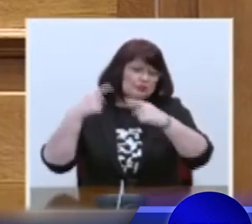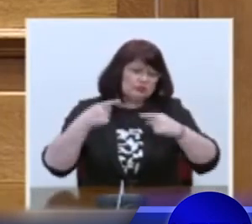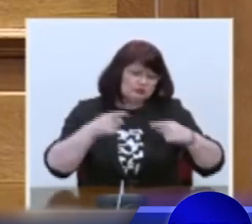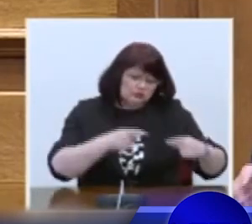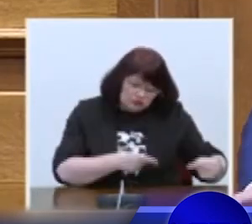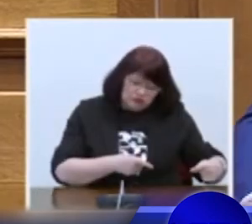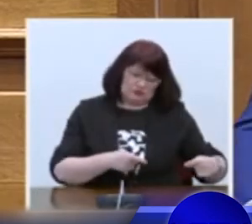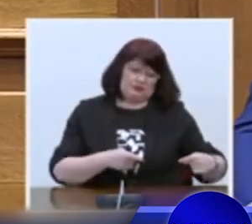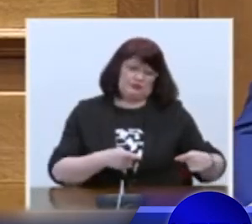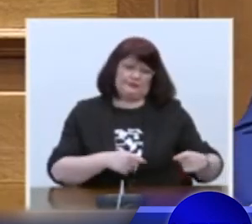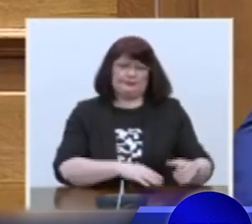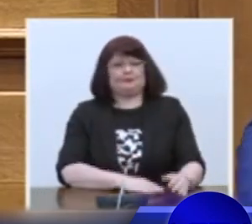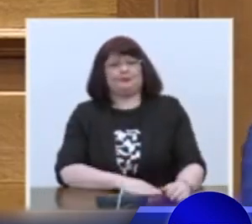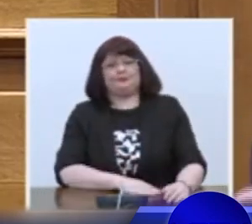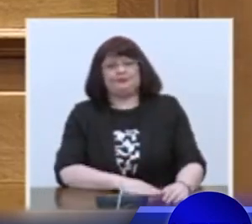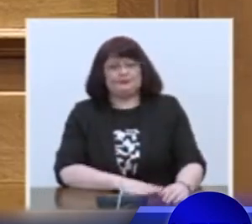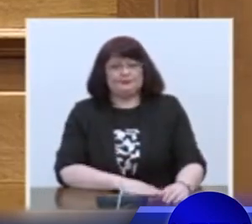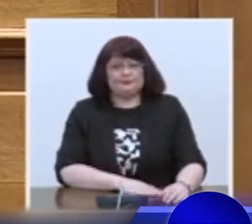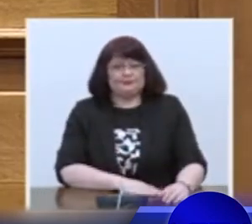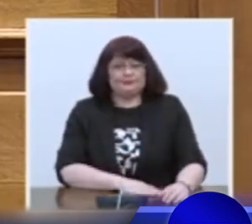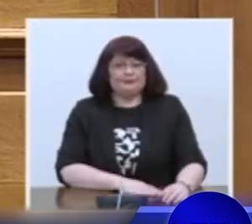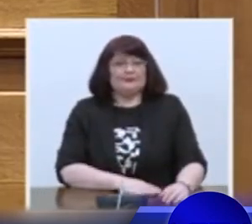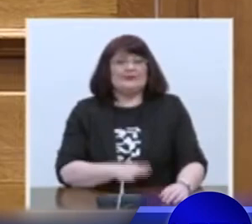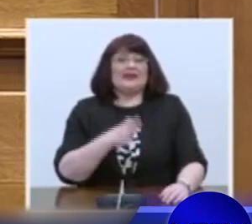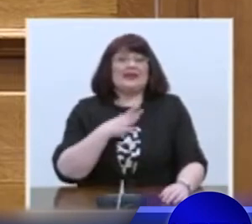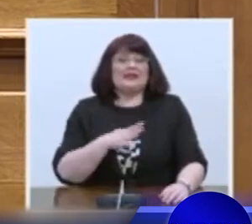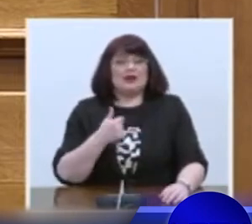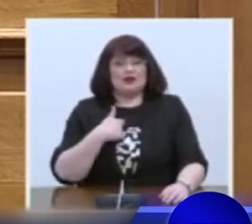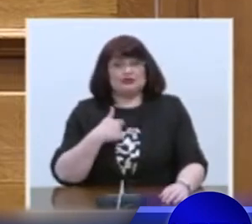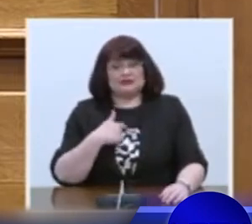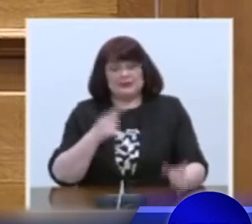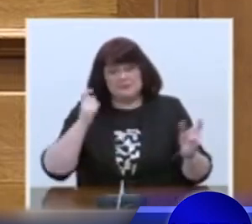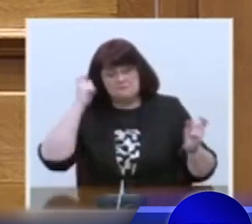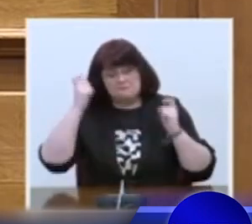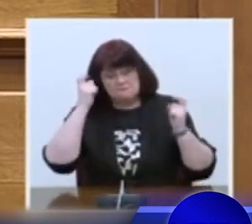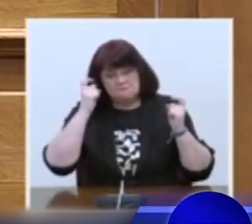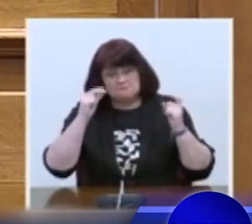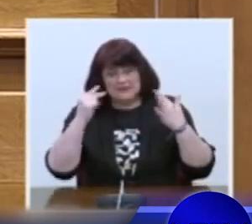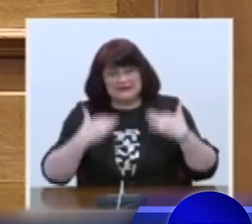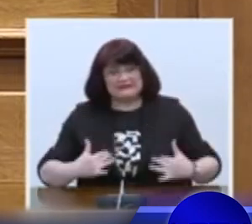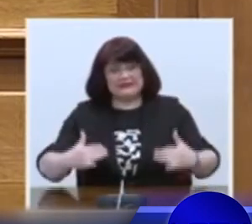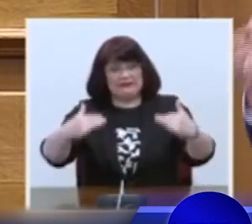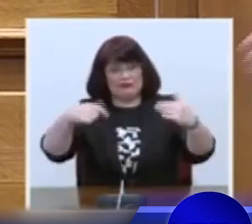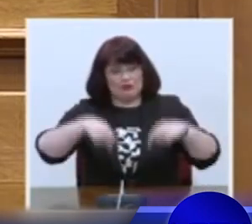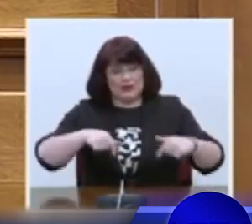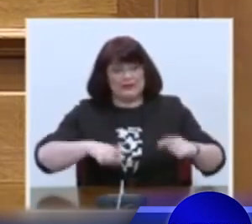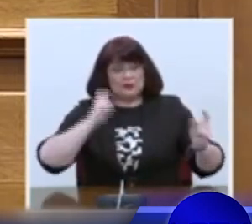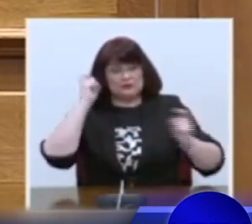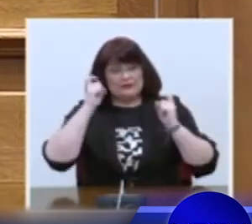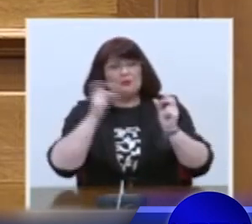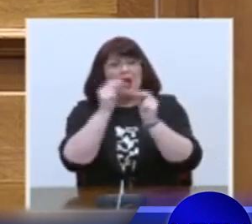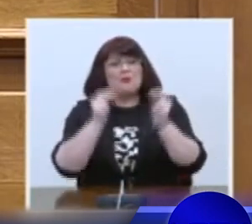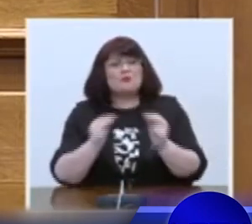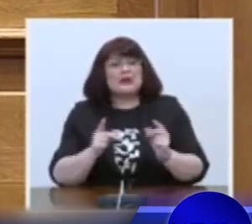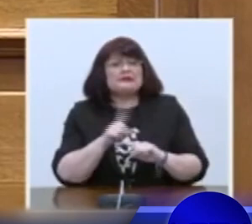και επιχειρήσεις. Αλλά αυτό δεν αποτελεί δικαιολογία να έρχεστε σήμερα σε μια συζήτηση κατεξοχήν κρίσιμη για εθνικά θέματα και να βρίσκεστε σε αυτό